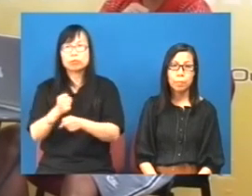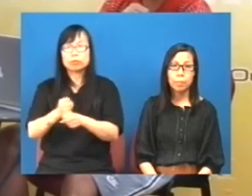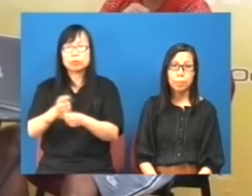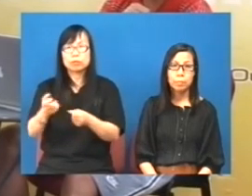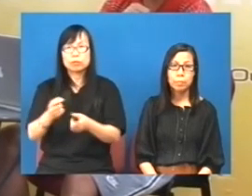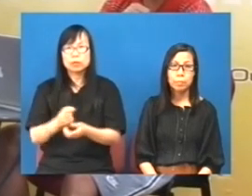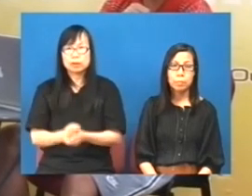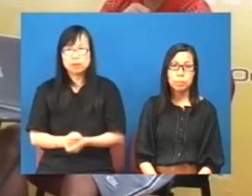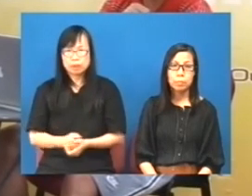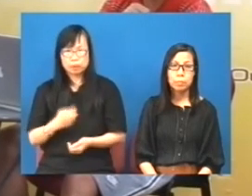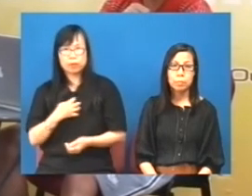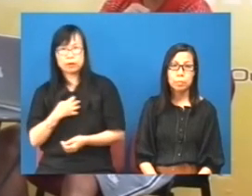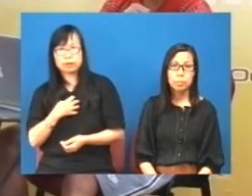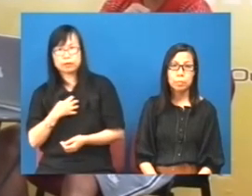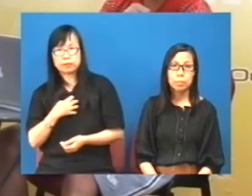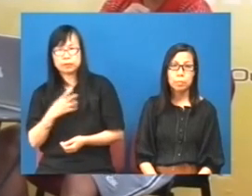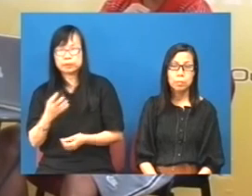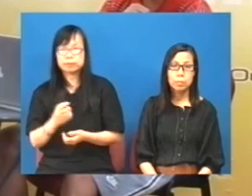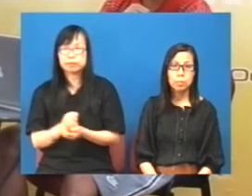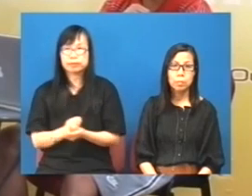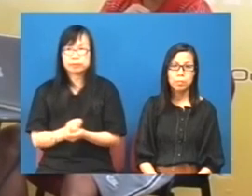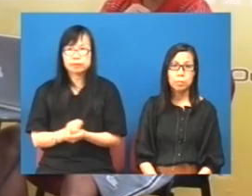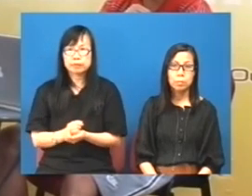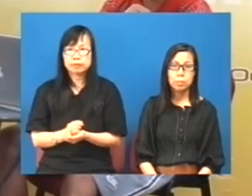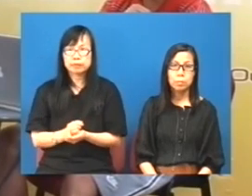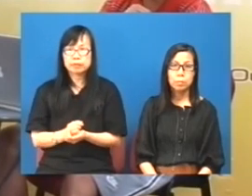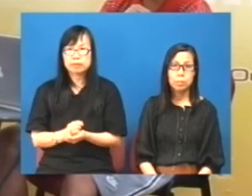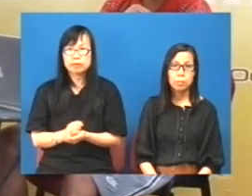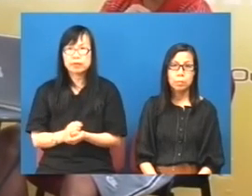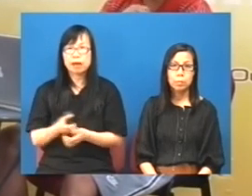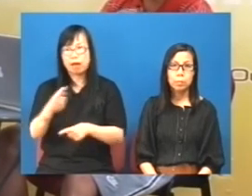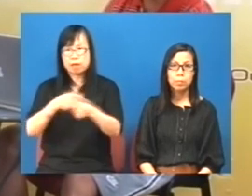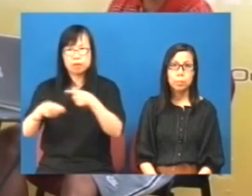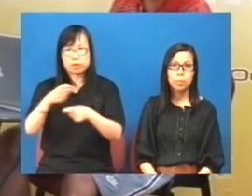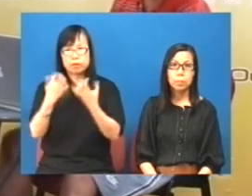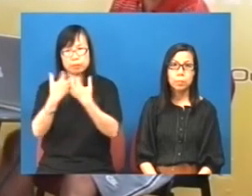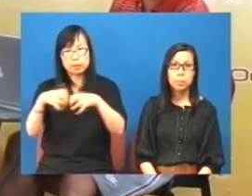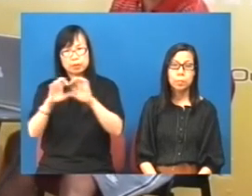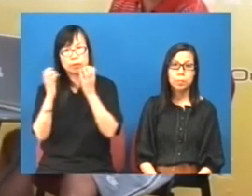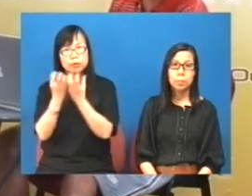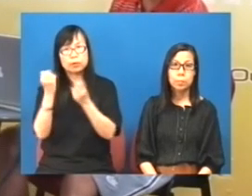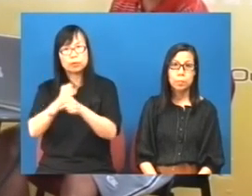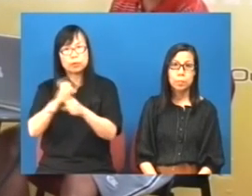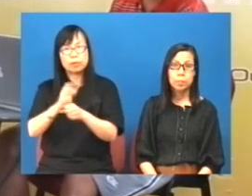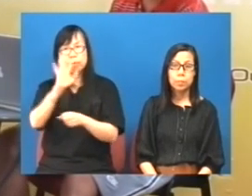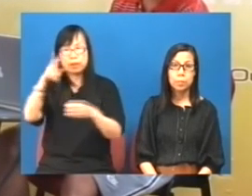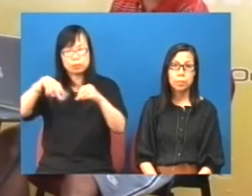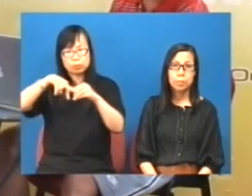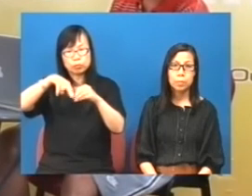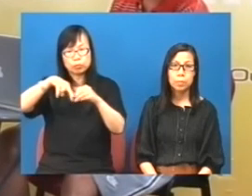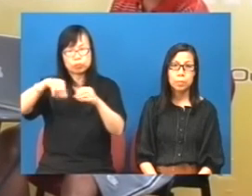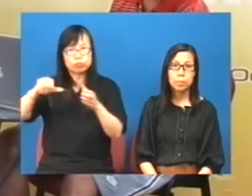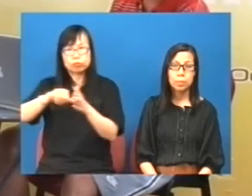但我看來不是因為是百克來做的即是一間商業機構去做就不是足總掛正頭牌